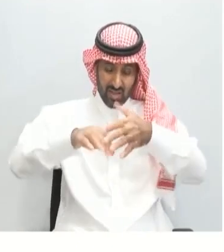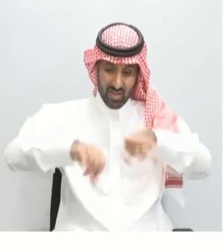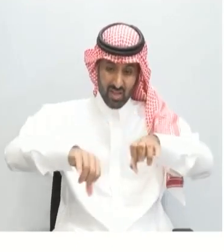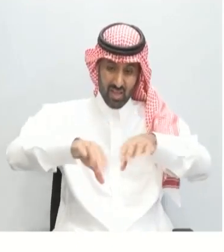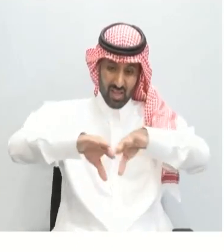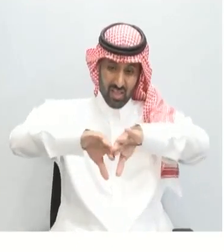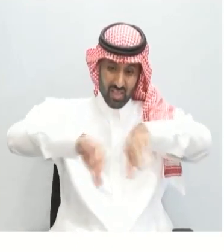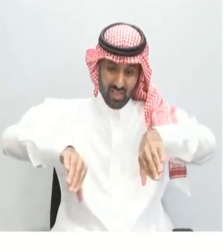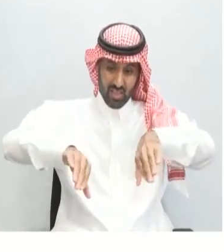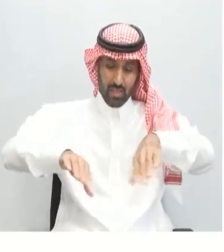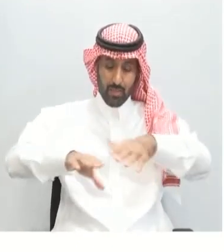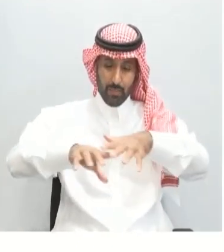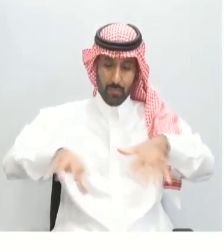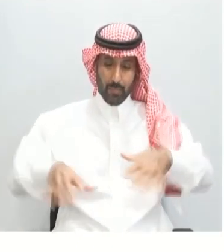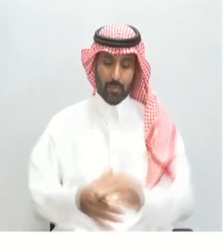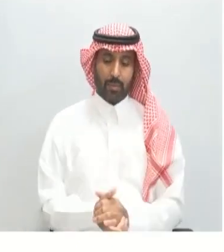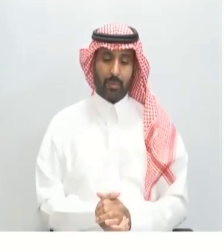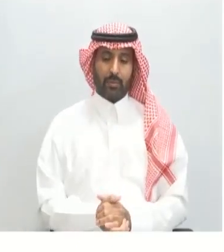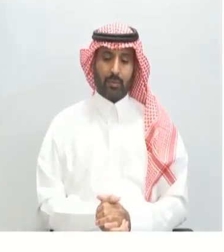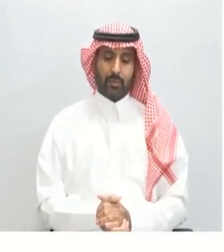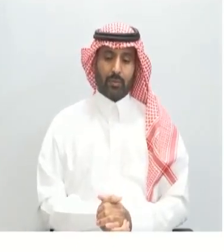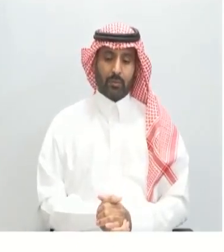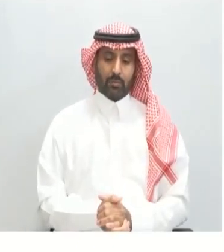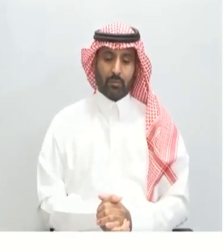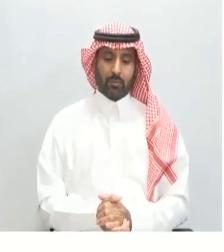يقصد بها ابناء وبنات الطلاب